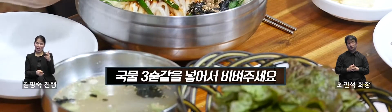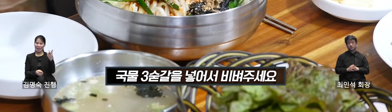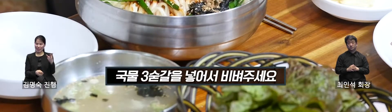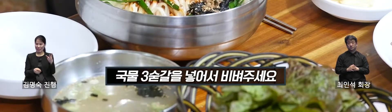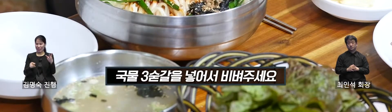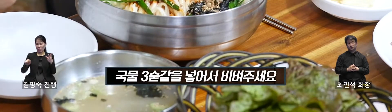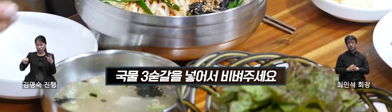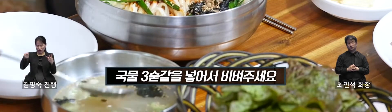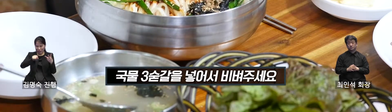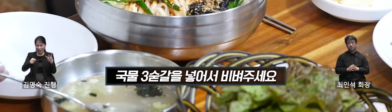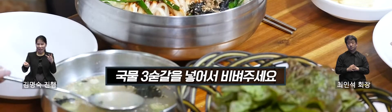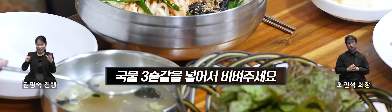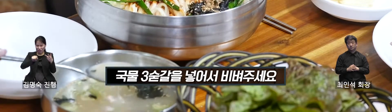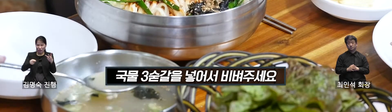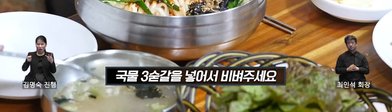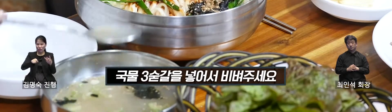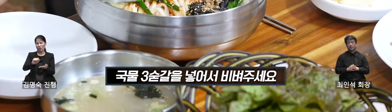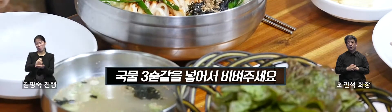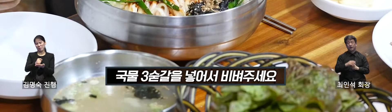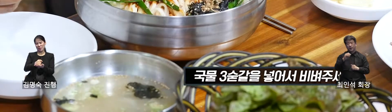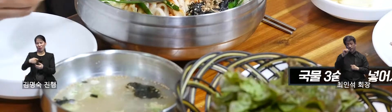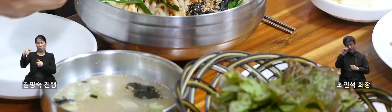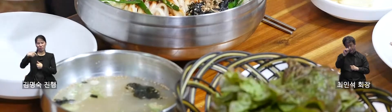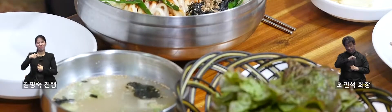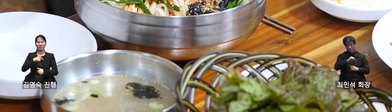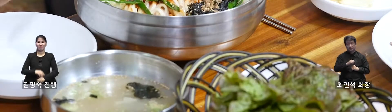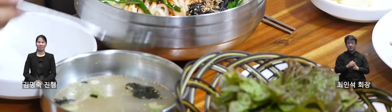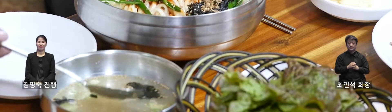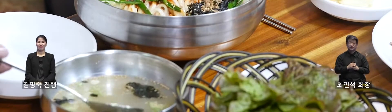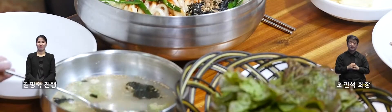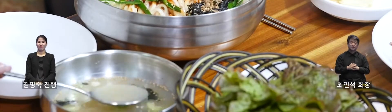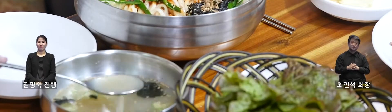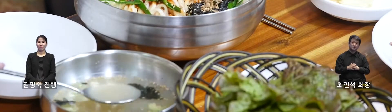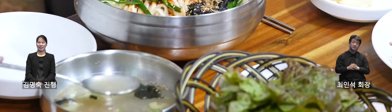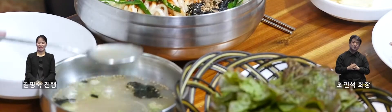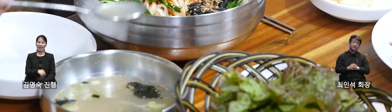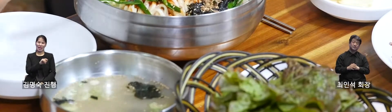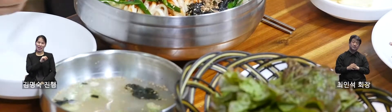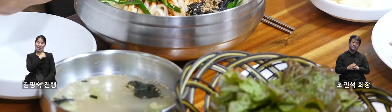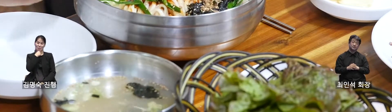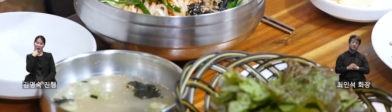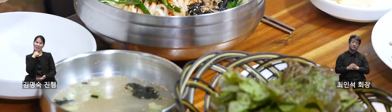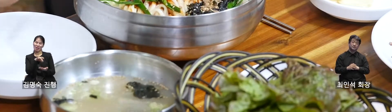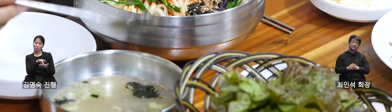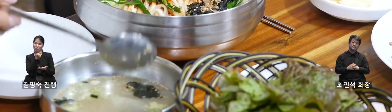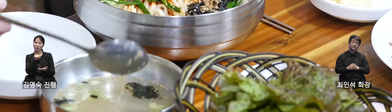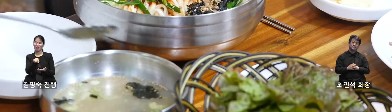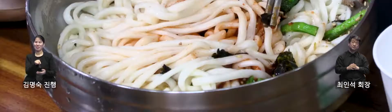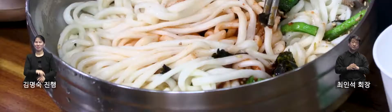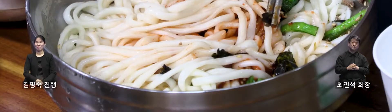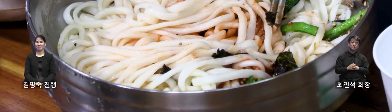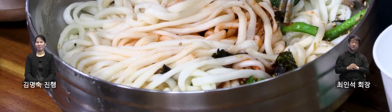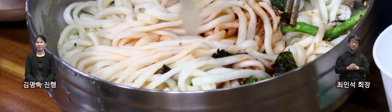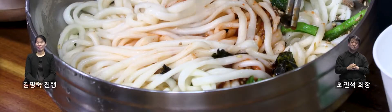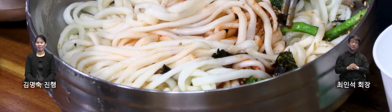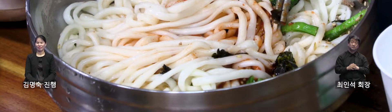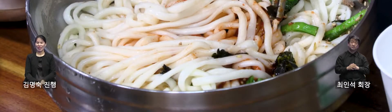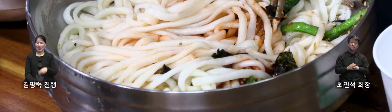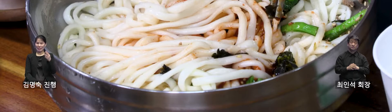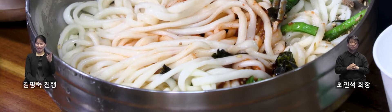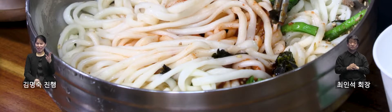숟가락만 넣어서 비비라고 하시더라고요. 아, 네. 이렇게 고요기 맛의 포인트. 예.